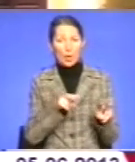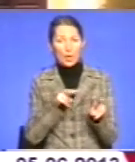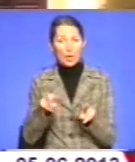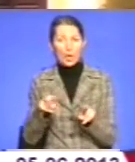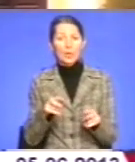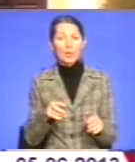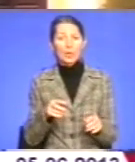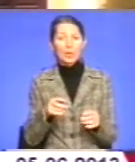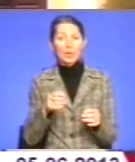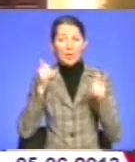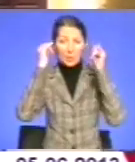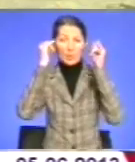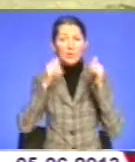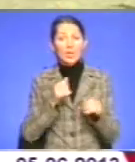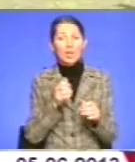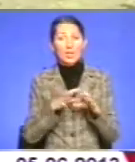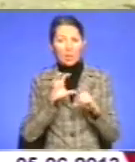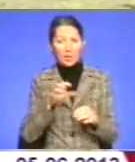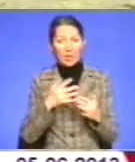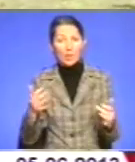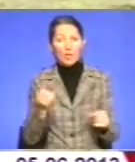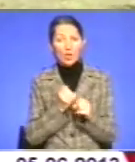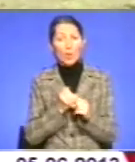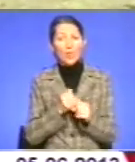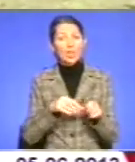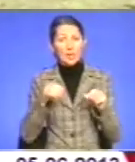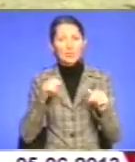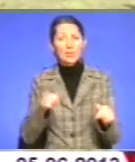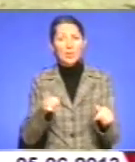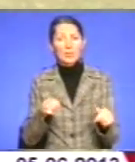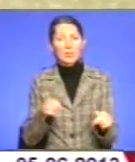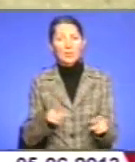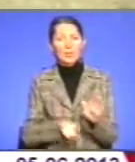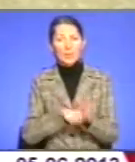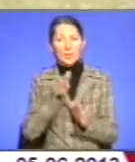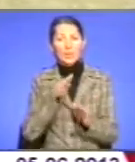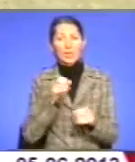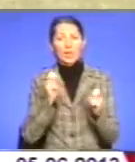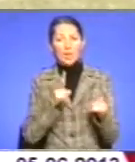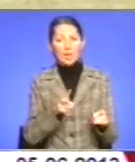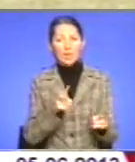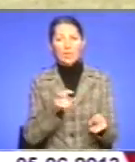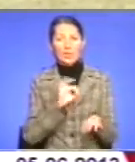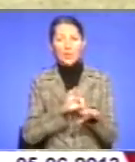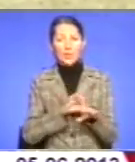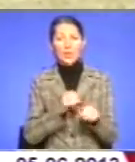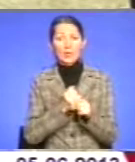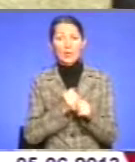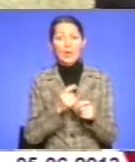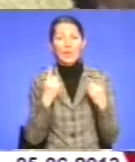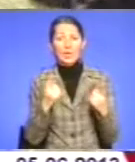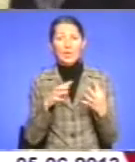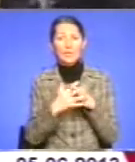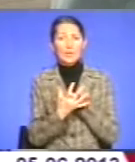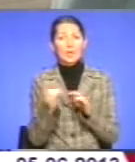на земельних участках. Підвищений ризик захворіти на лептоспіроз у працівників великих сільських господарств, зоотехніків